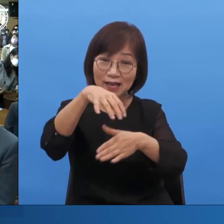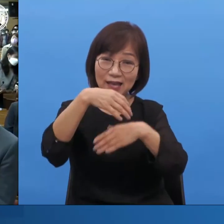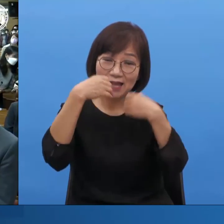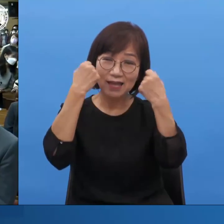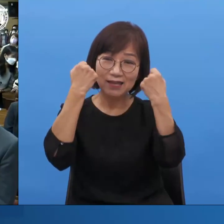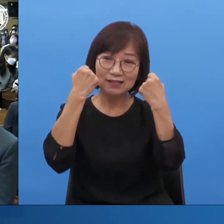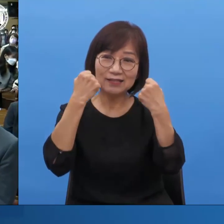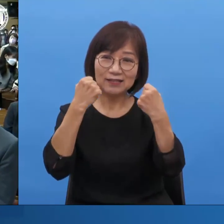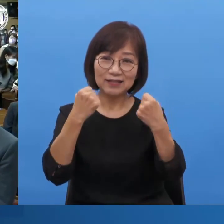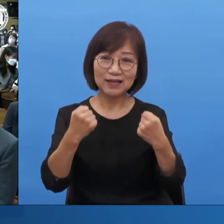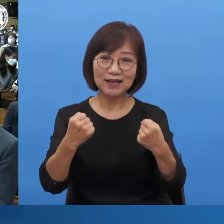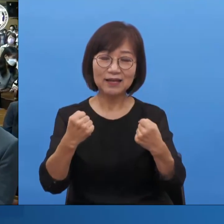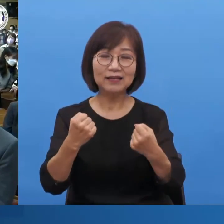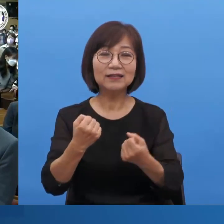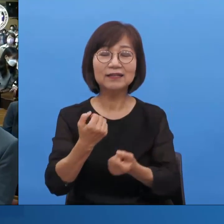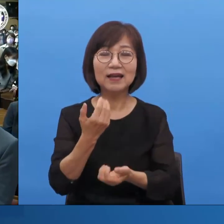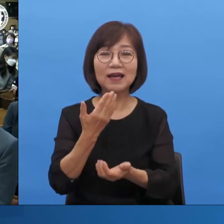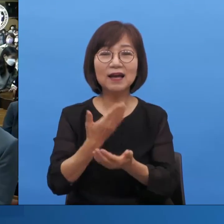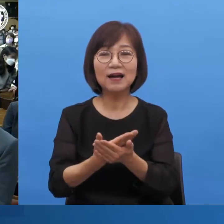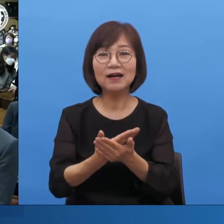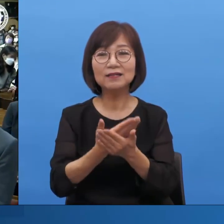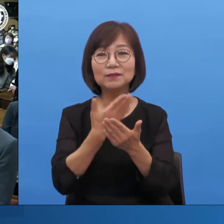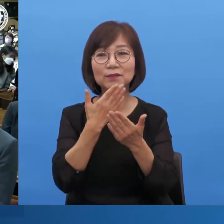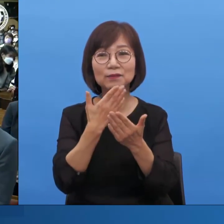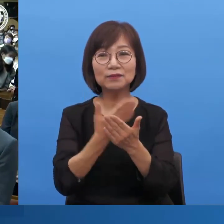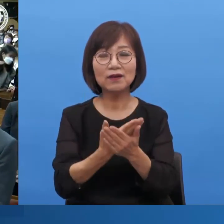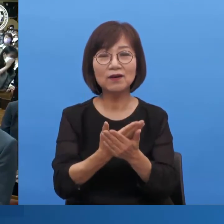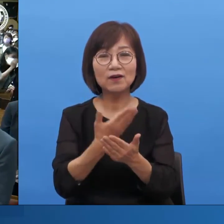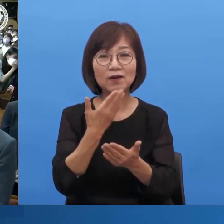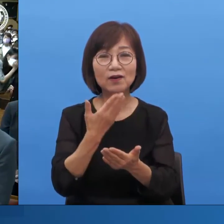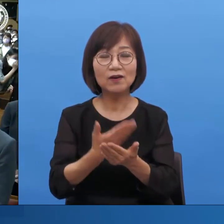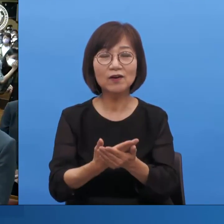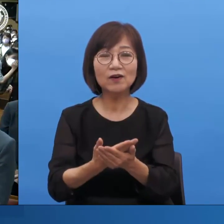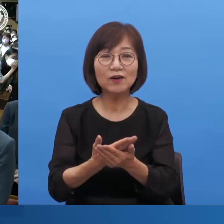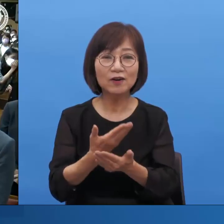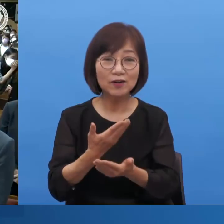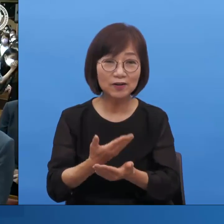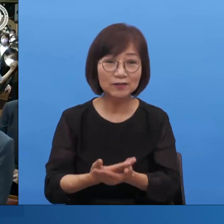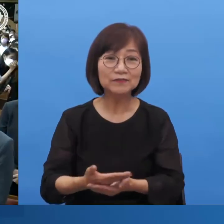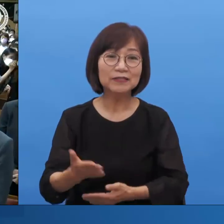제자의 길에 있게 하소서.